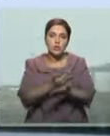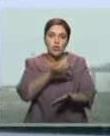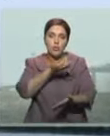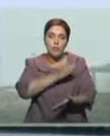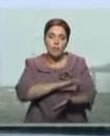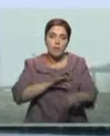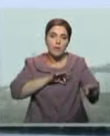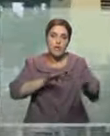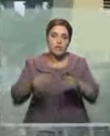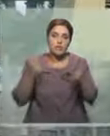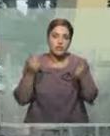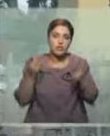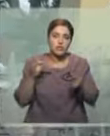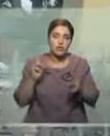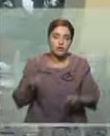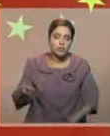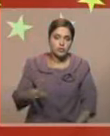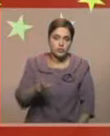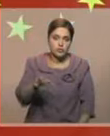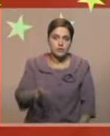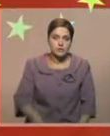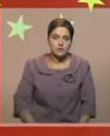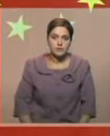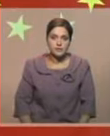«Великий шелковый путь».